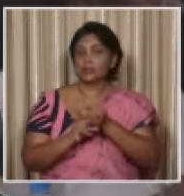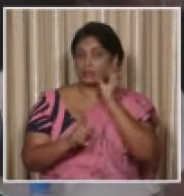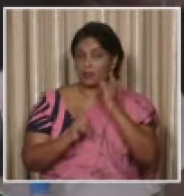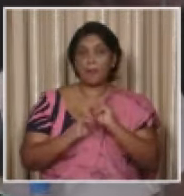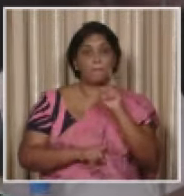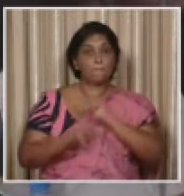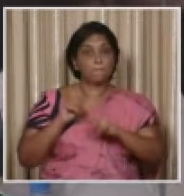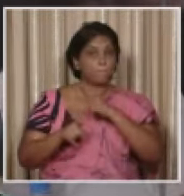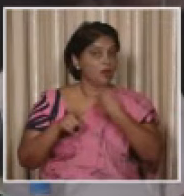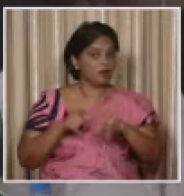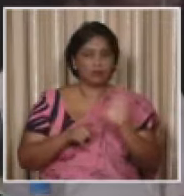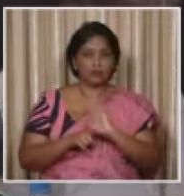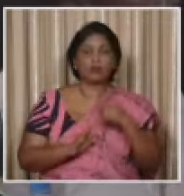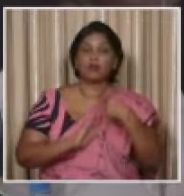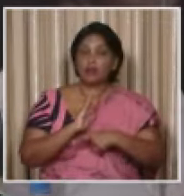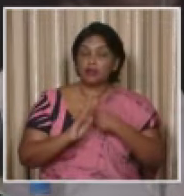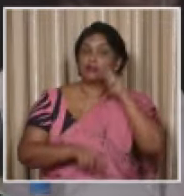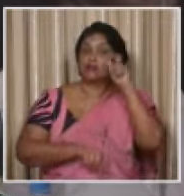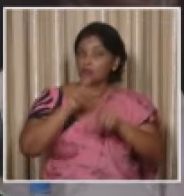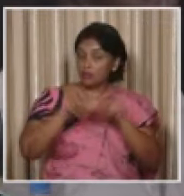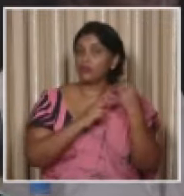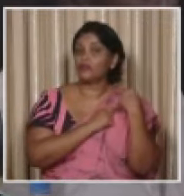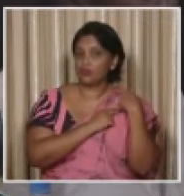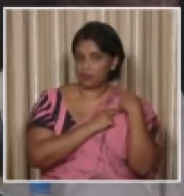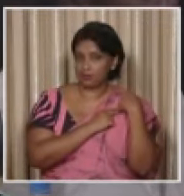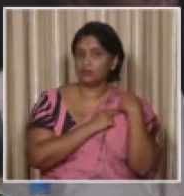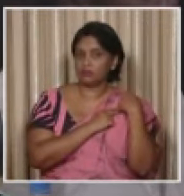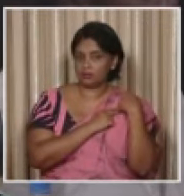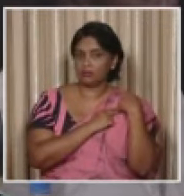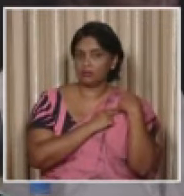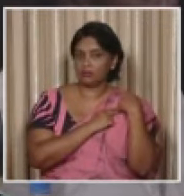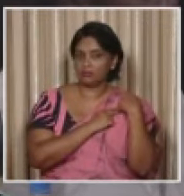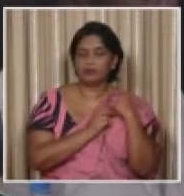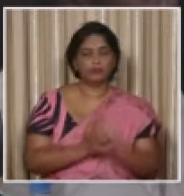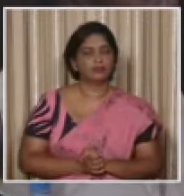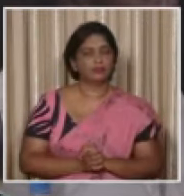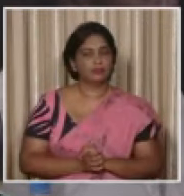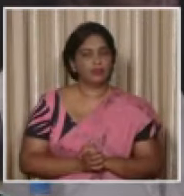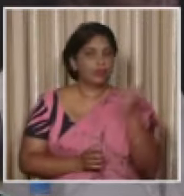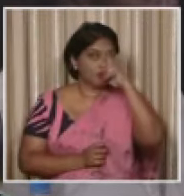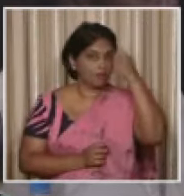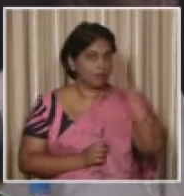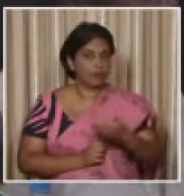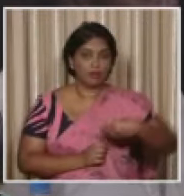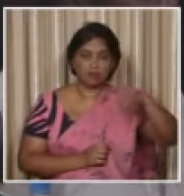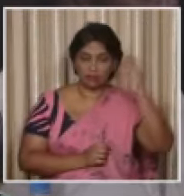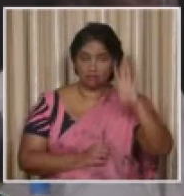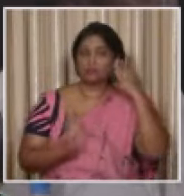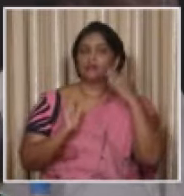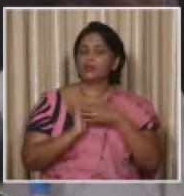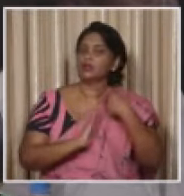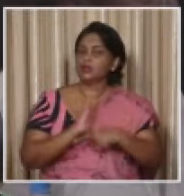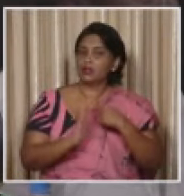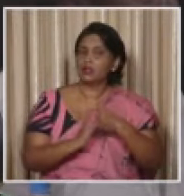පාර්ලිමේන්තුවට පමණක් නොව රටේ ජනතාවටද වගකිය යුතුය. දෙවැනි පිටුව වැටුප් වැඩි කර ගැනීම සම්බන්ධයෙන් ශ්‍රී